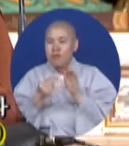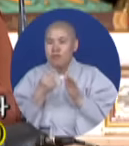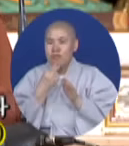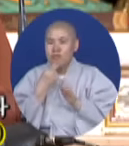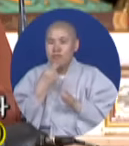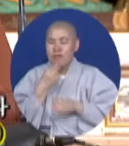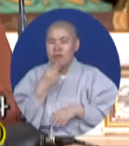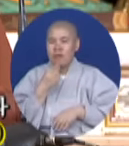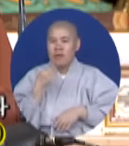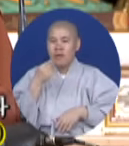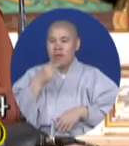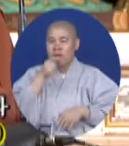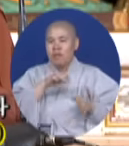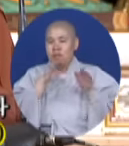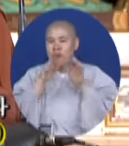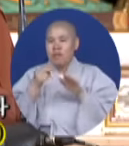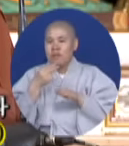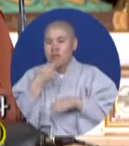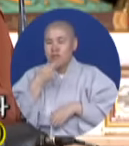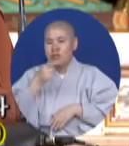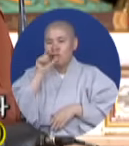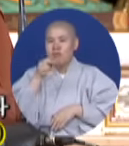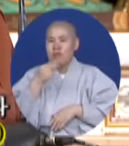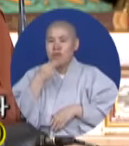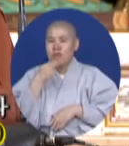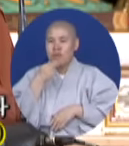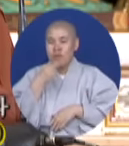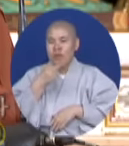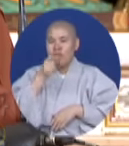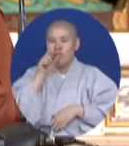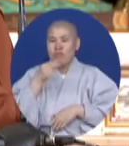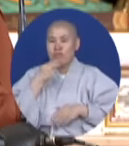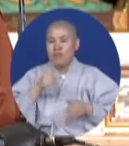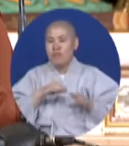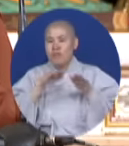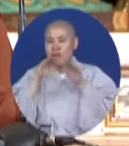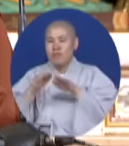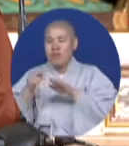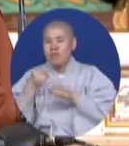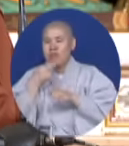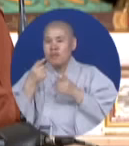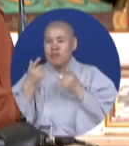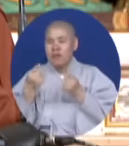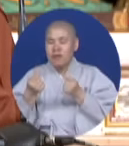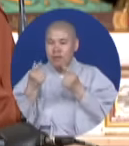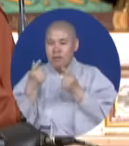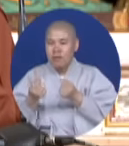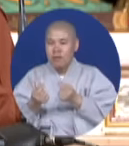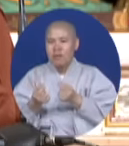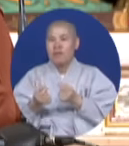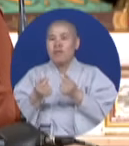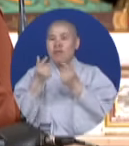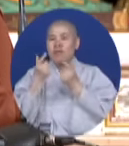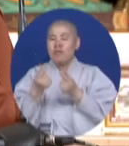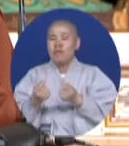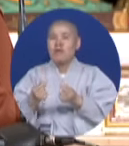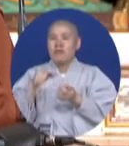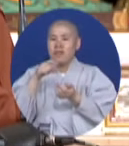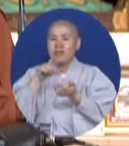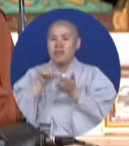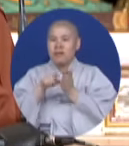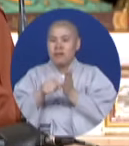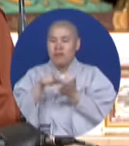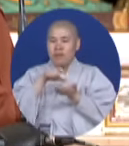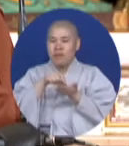그래서 파도 없는 물이 없고 물 없는 파도가 없듯이 파도가 물이고 물이 파도인 이 경지가